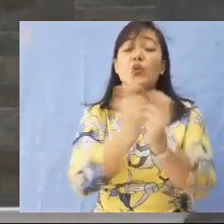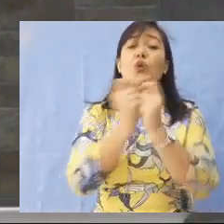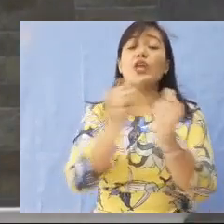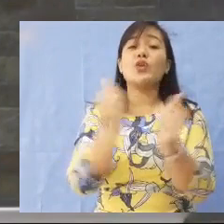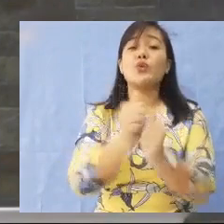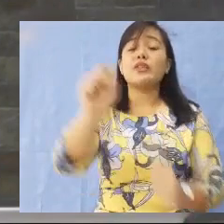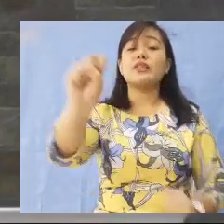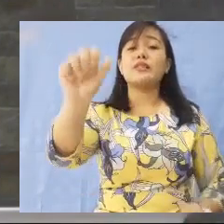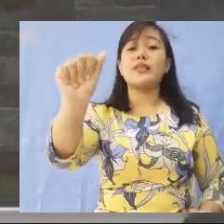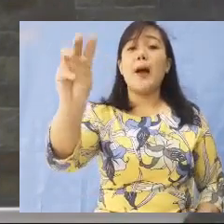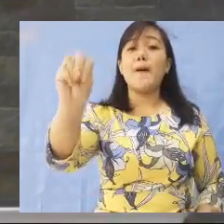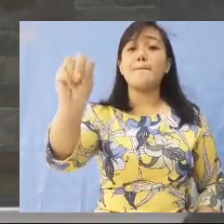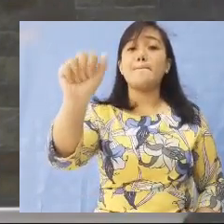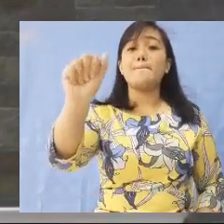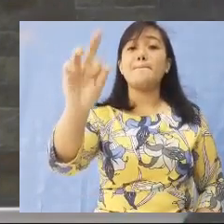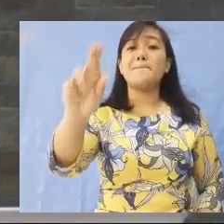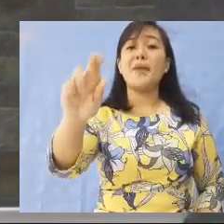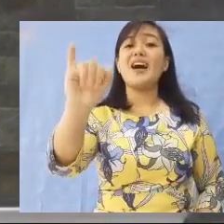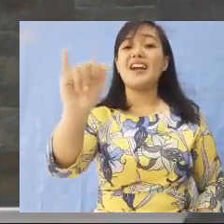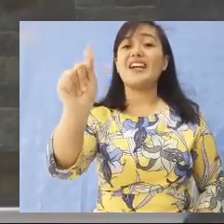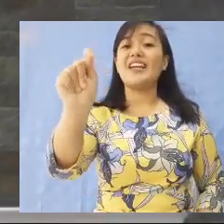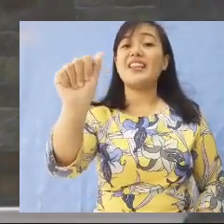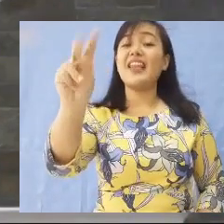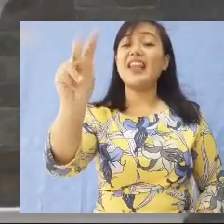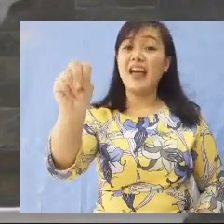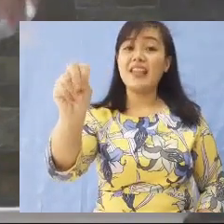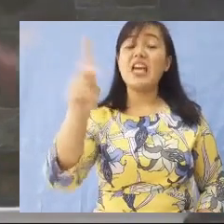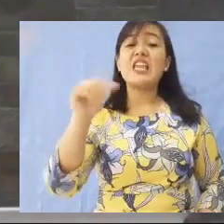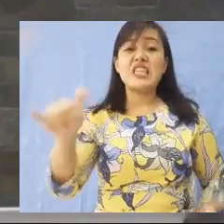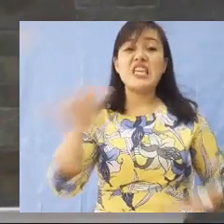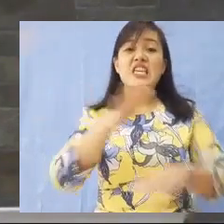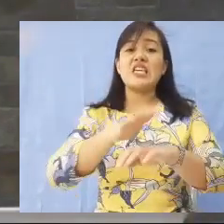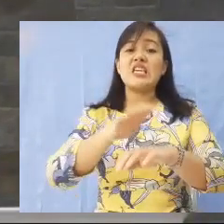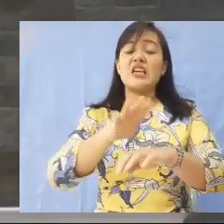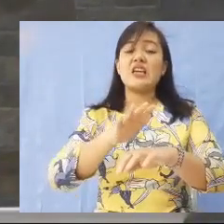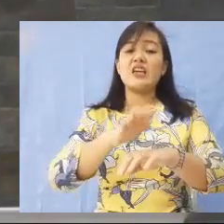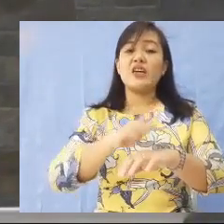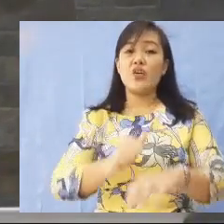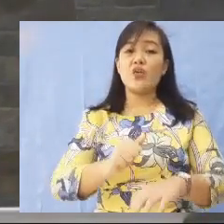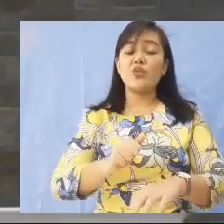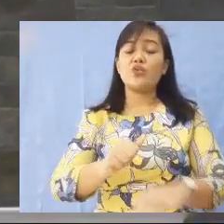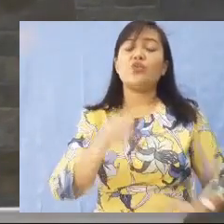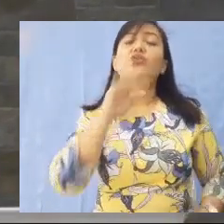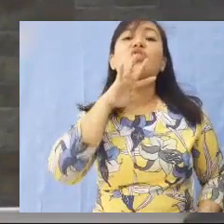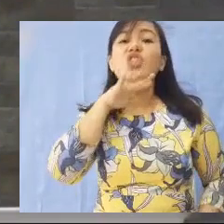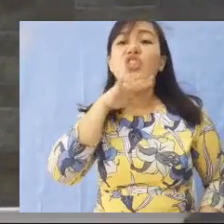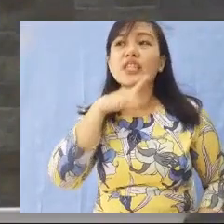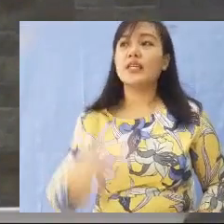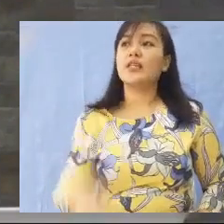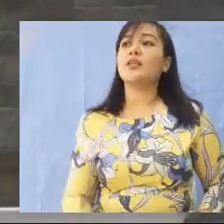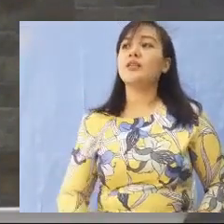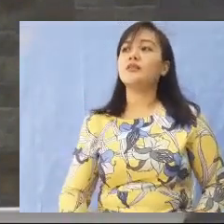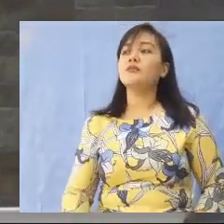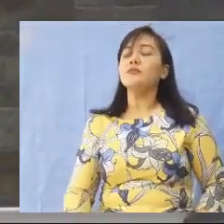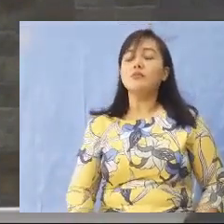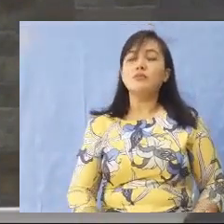isang tao na kahandusay sa kalsada, dumaan yung Levites, iniwasan. Bakit? Eh kasi nga ayaw niya ng